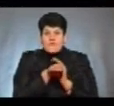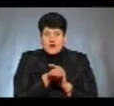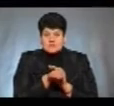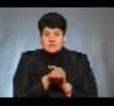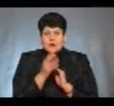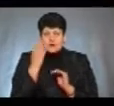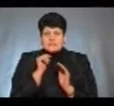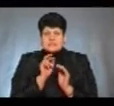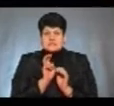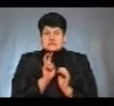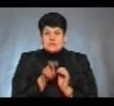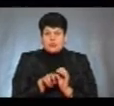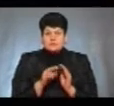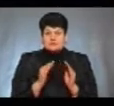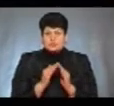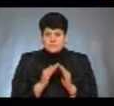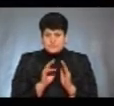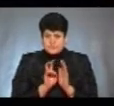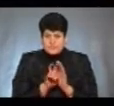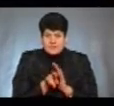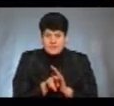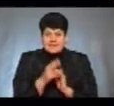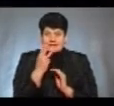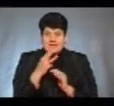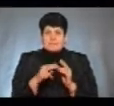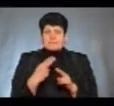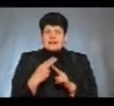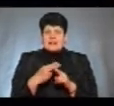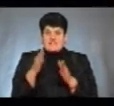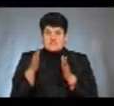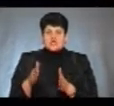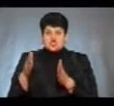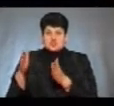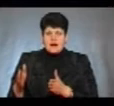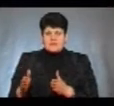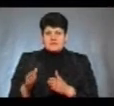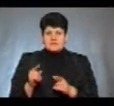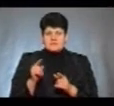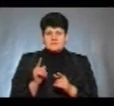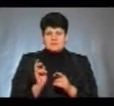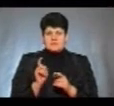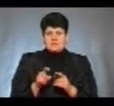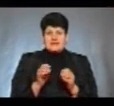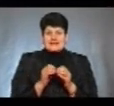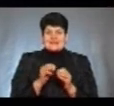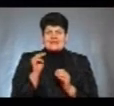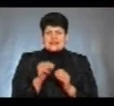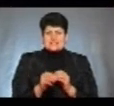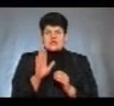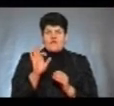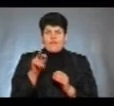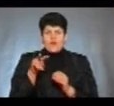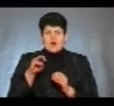будівлю, є таких три металеві шафи, які там, до куди заходиться живлення, там 10 тисяч вольт, там переходить